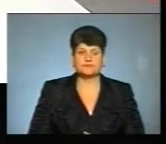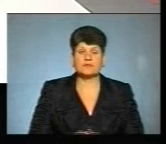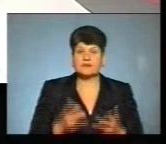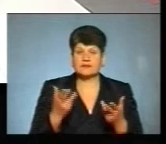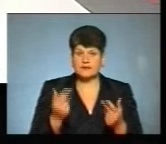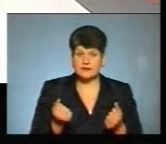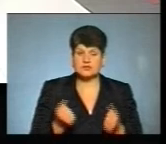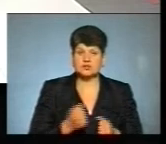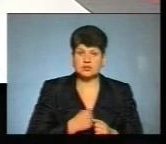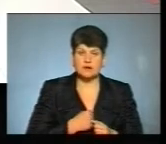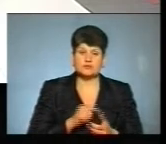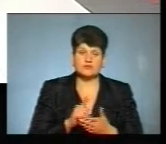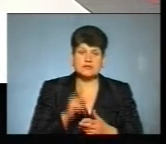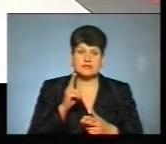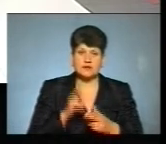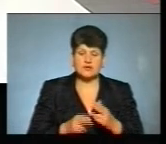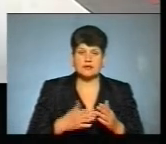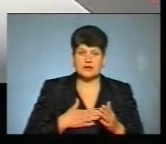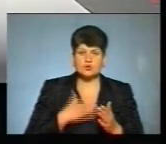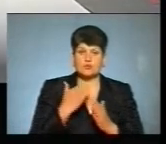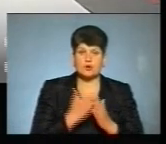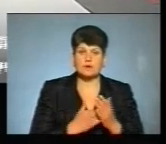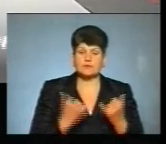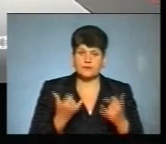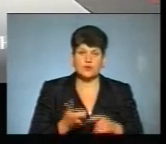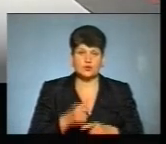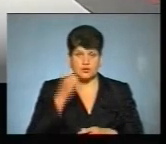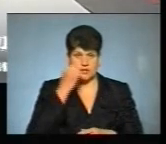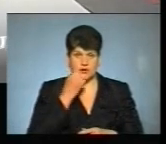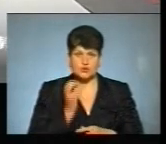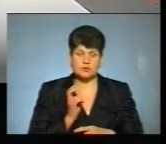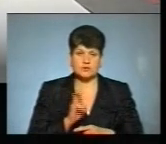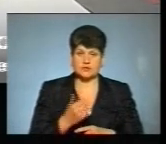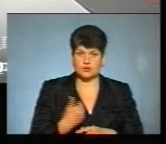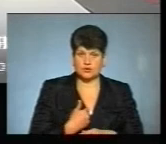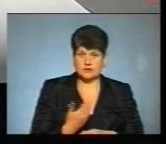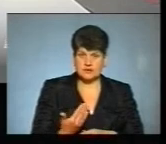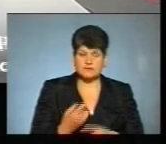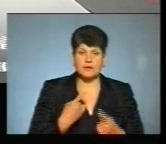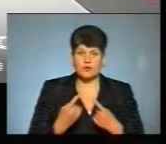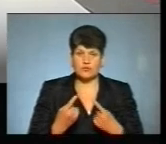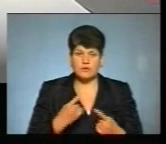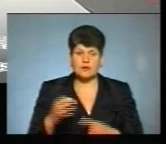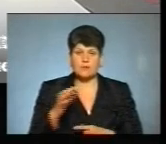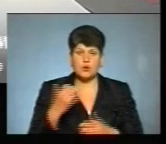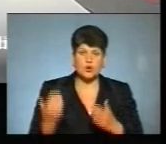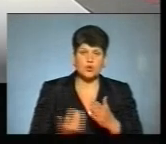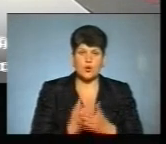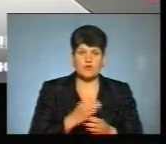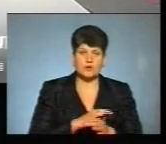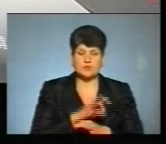власне, на жаль, мусимо завершувати вже сьогодні нашу програму. Дуже вам дякую, що прийшли до нас студію. Ми говорили, нагадаю, про новий